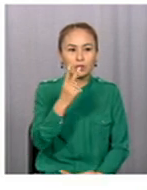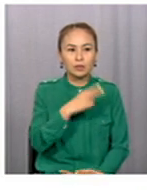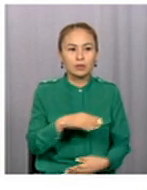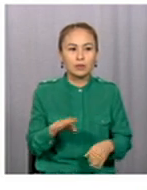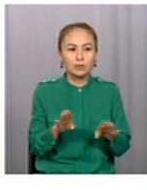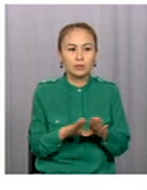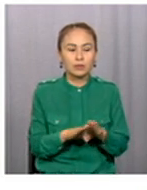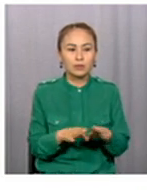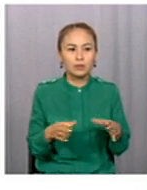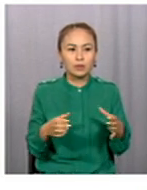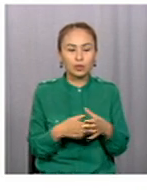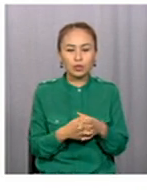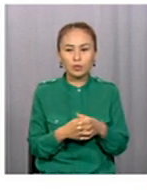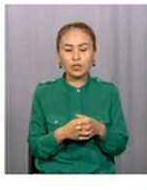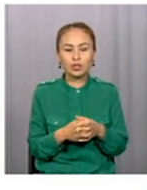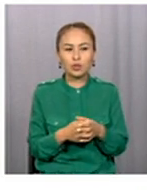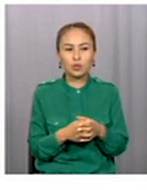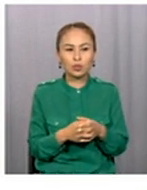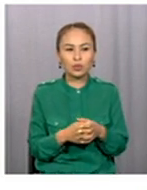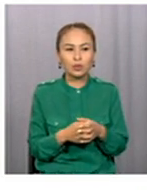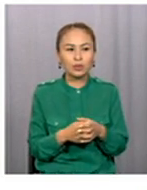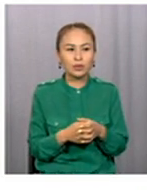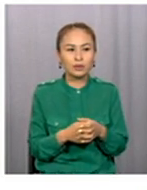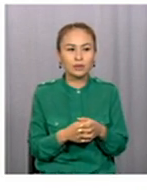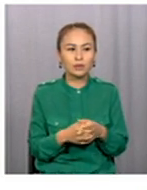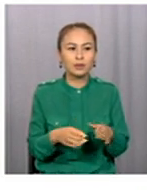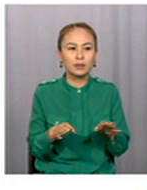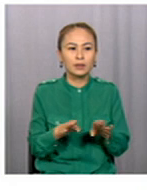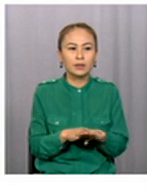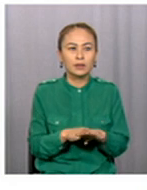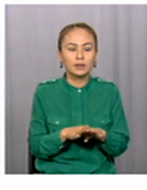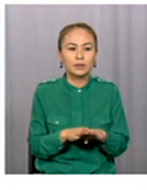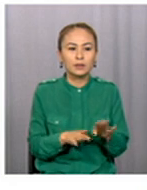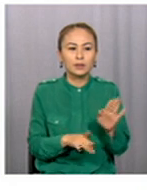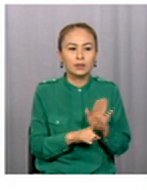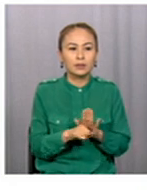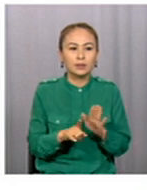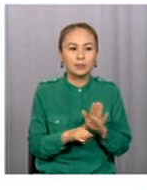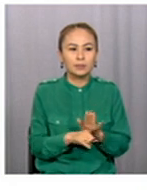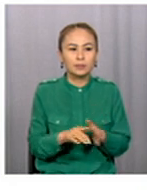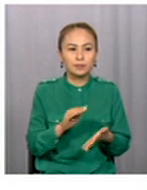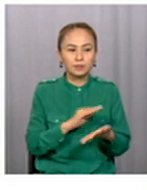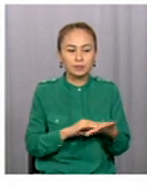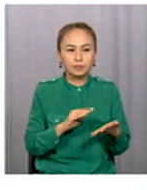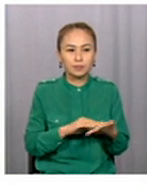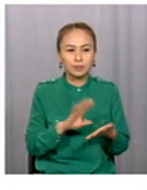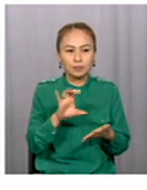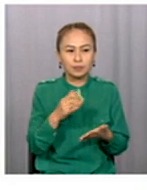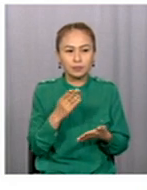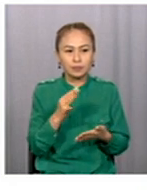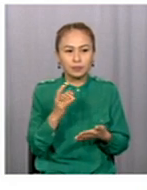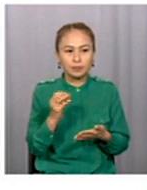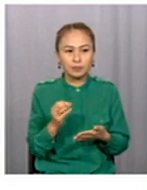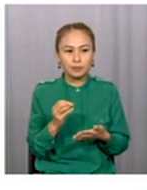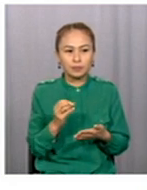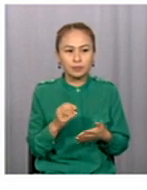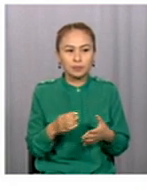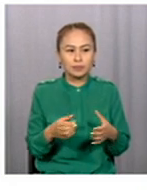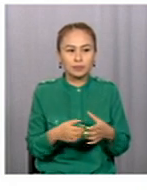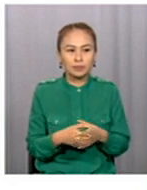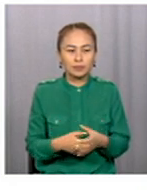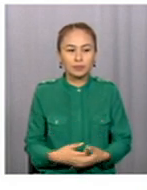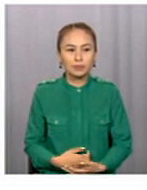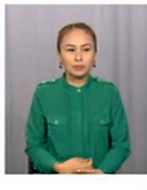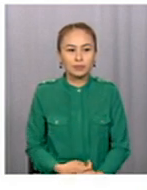С интересом. Это обстоятельство, выраженное существительным с предлогом.